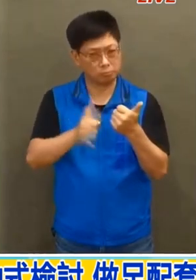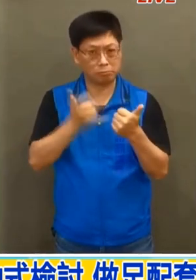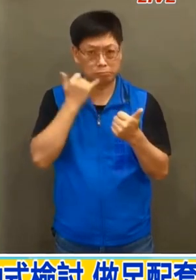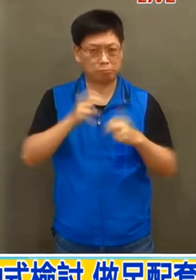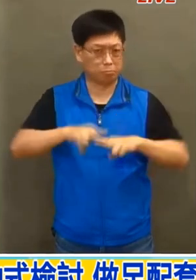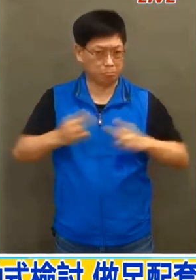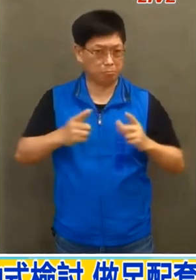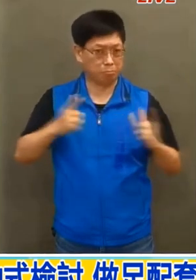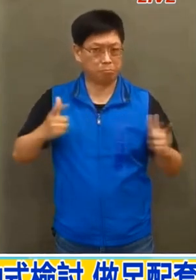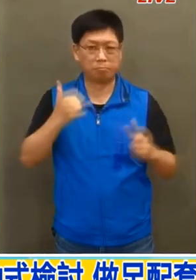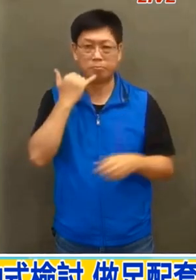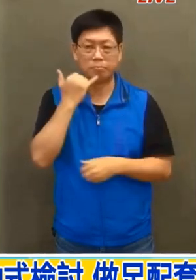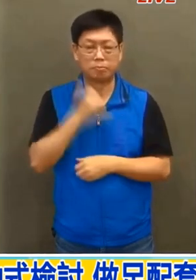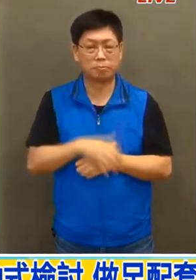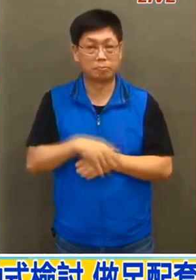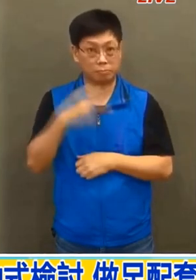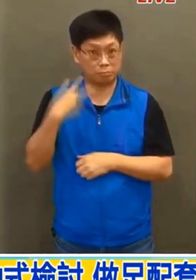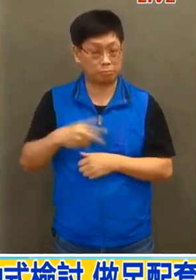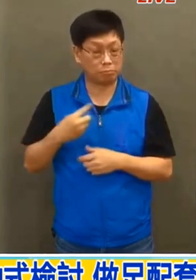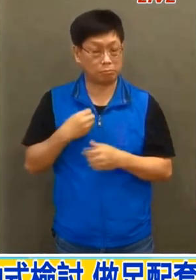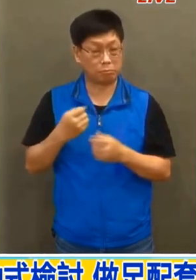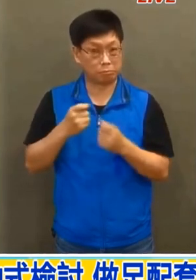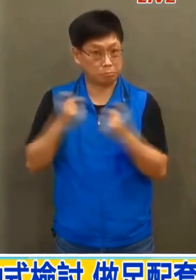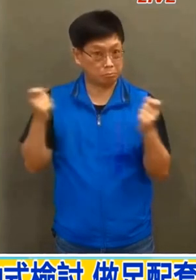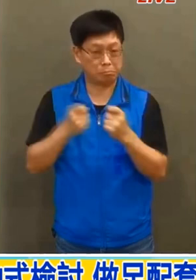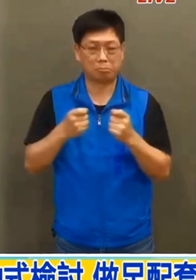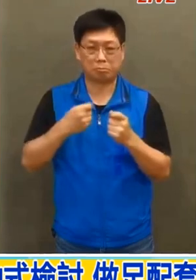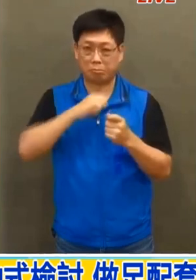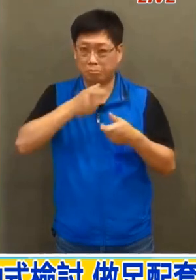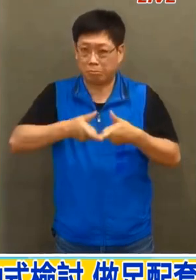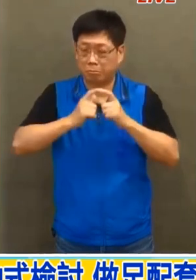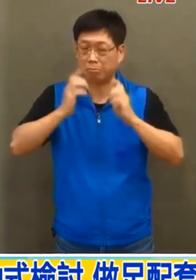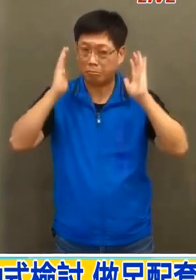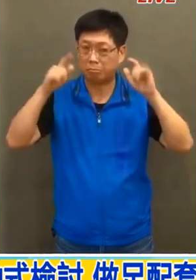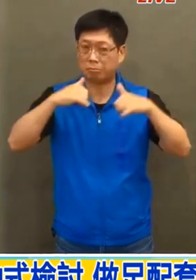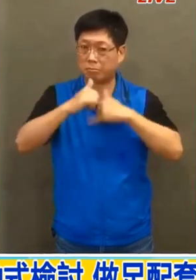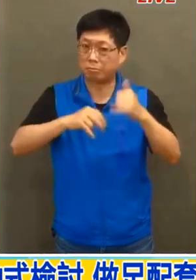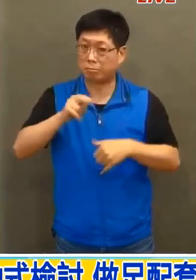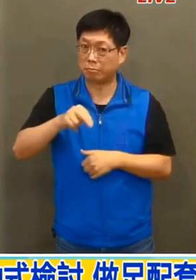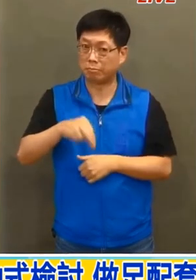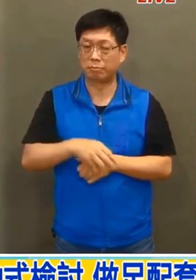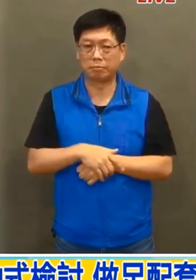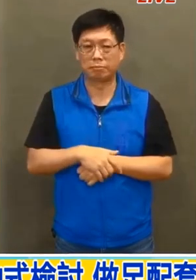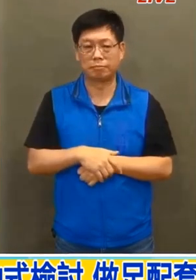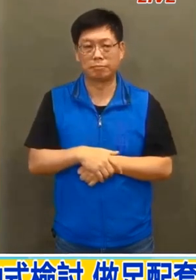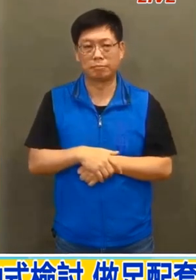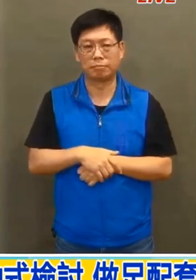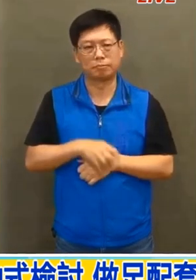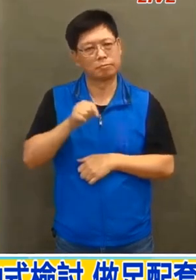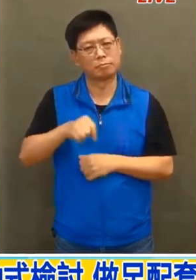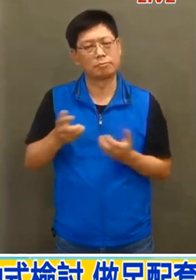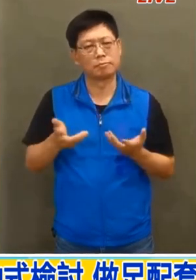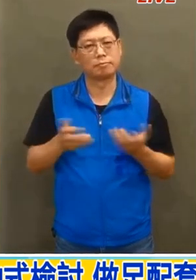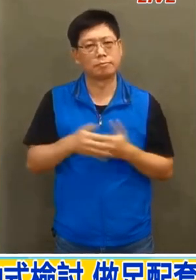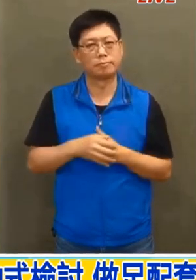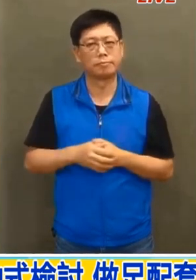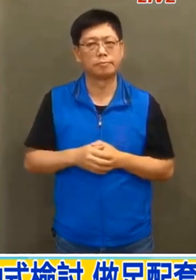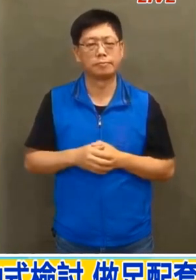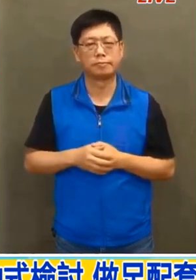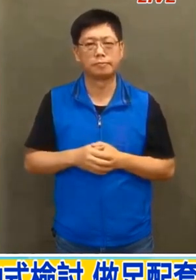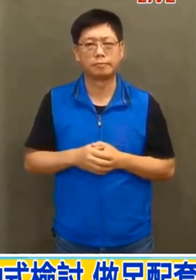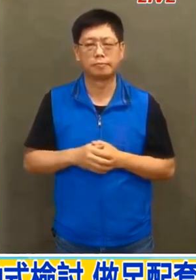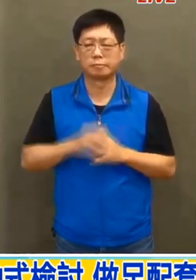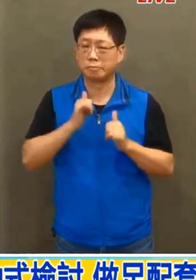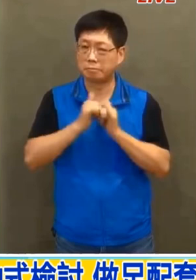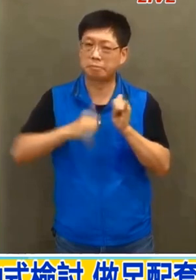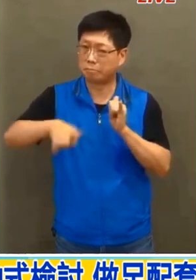幅度的来松绑？还要多久台湾才能恢复正常的生活呢？ 这样子哈，因为大家今